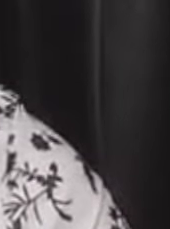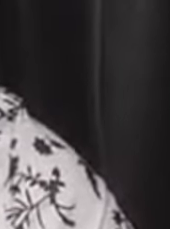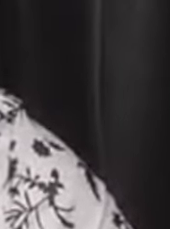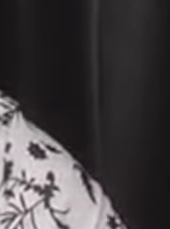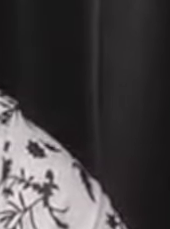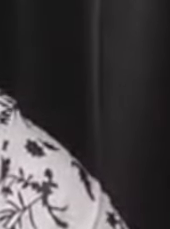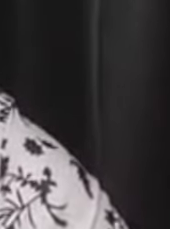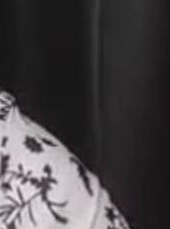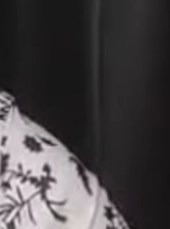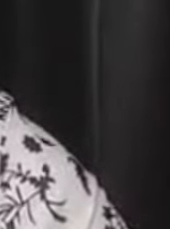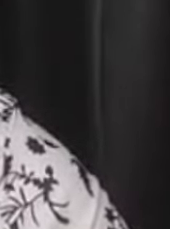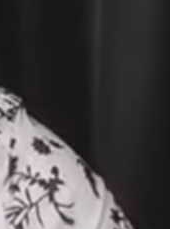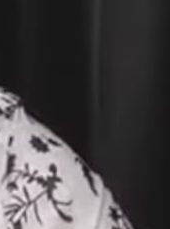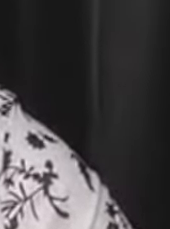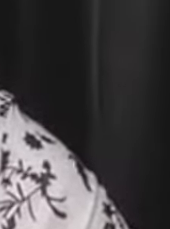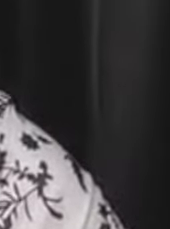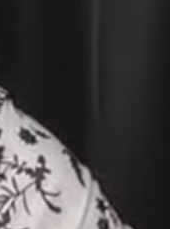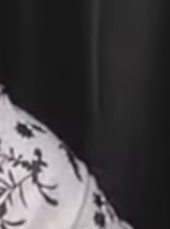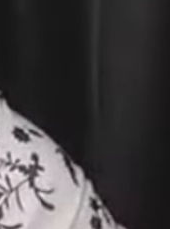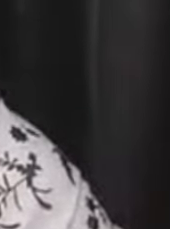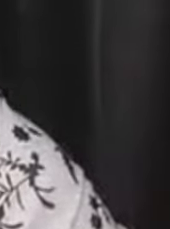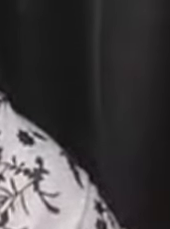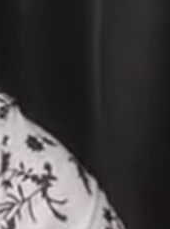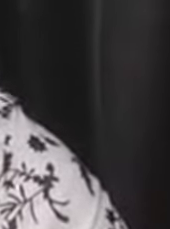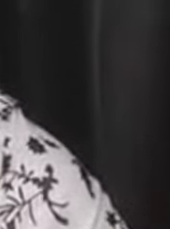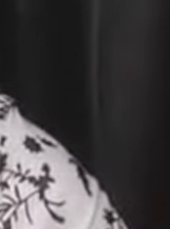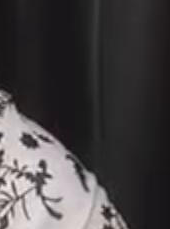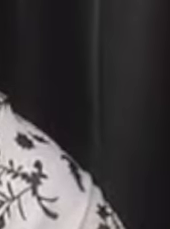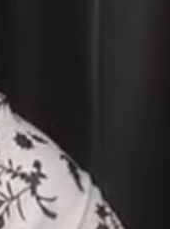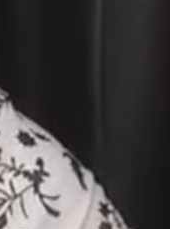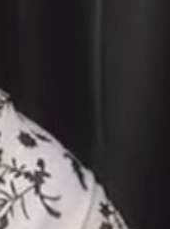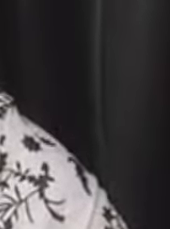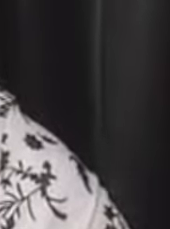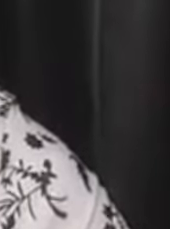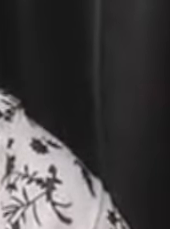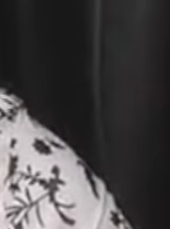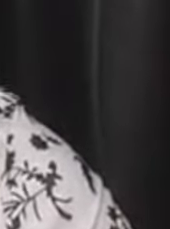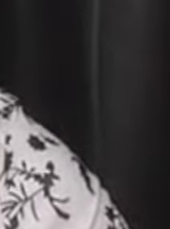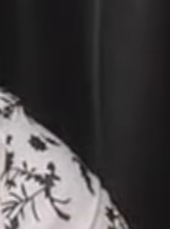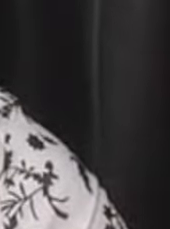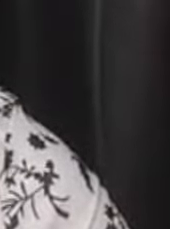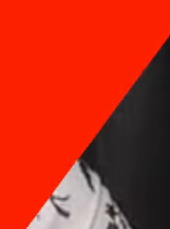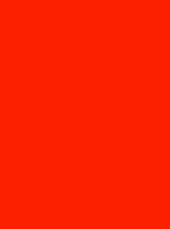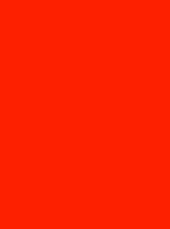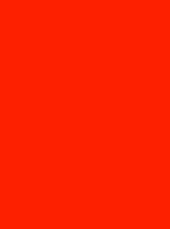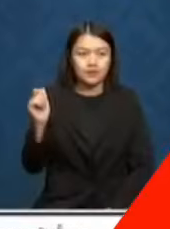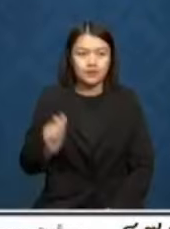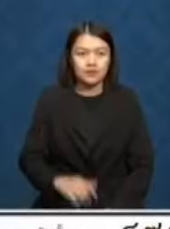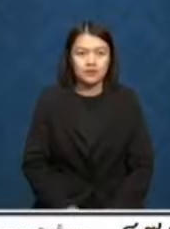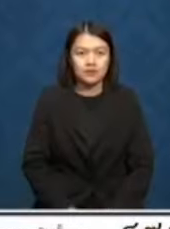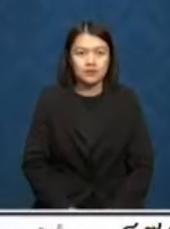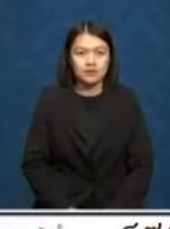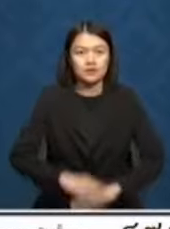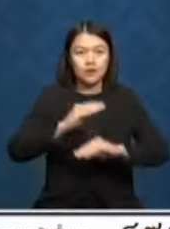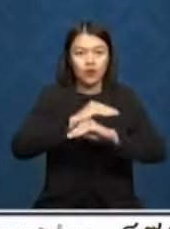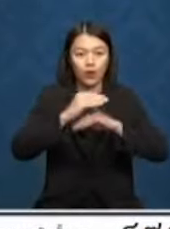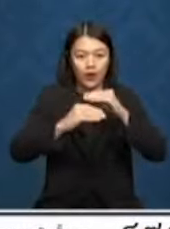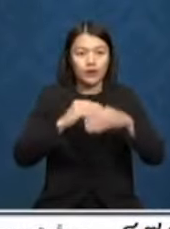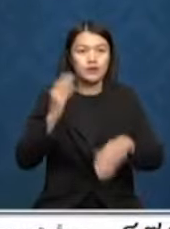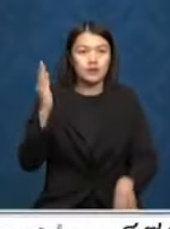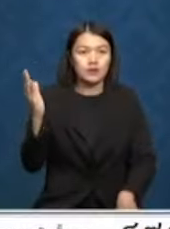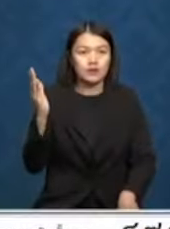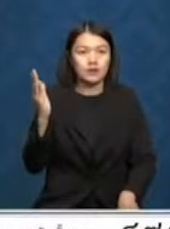ากลาดช้ำๆอีกหลายช็อตด้วยกันค่ะย้อนไปฟังบรรยากาศที่เกิดขึ้นบางช่วงบางตอนค่ะ โครงการนี้นะคะท่านประธ